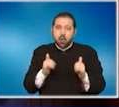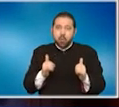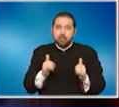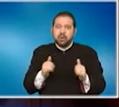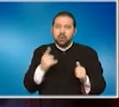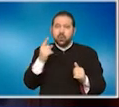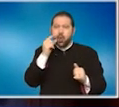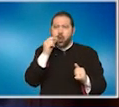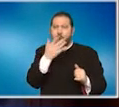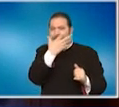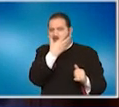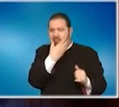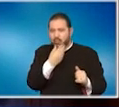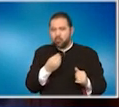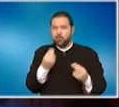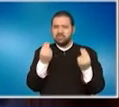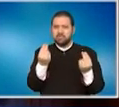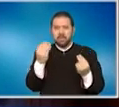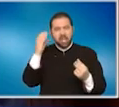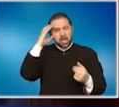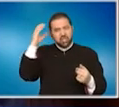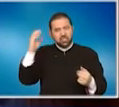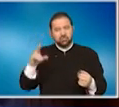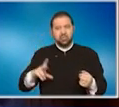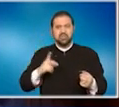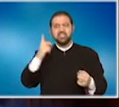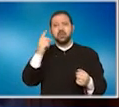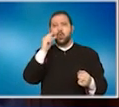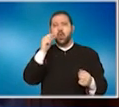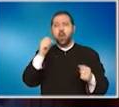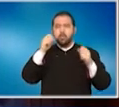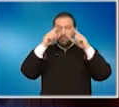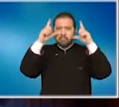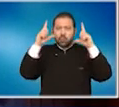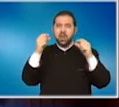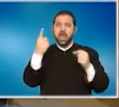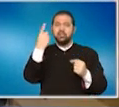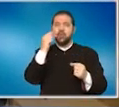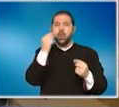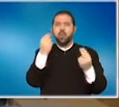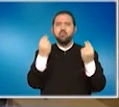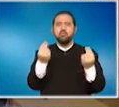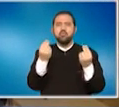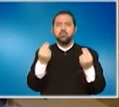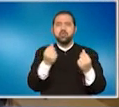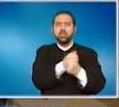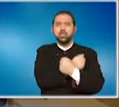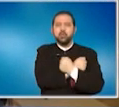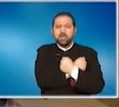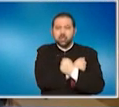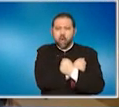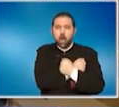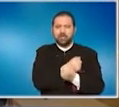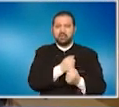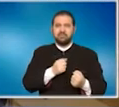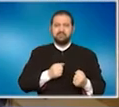firescul. Nu e nimic grozav să înviezi pe cineva. Te miști